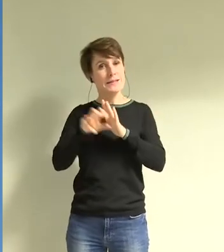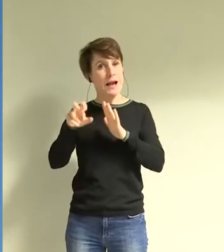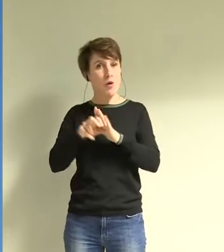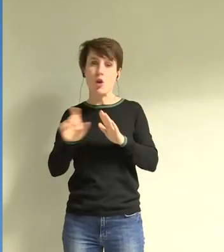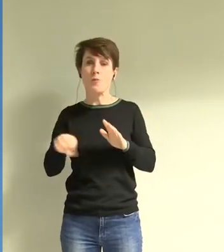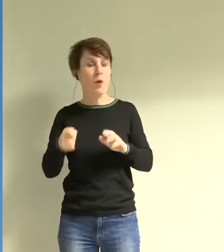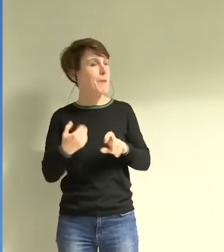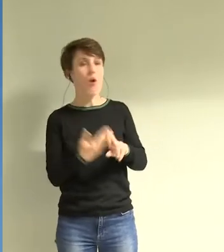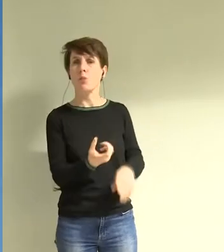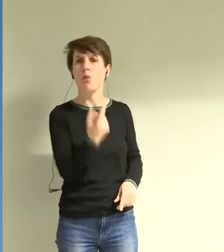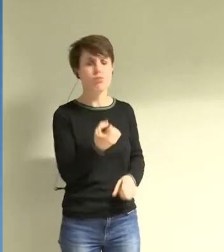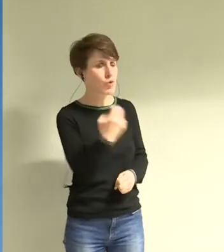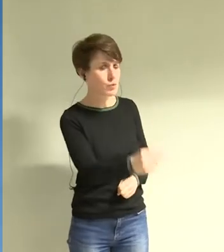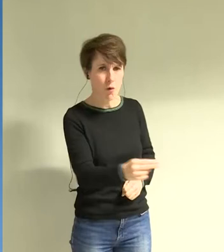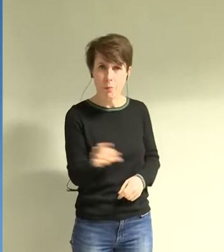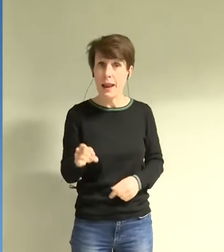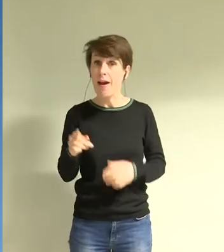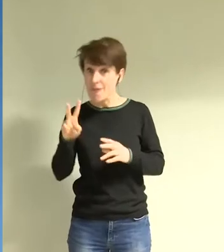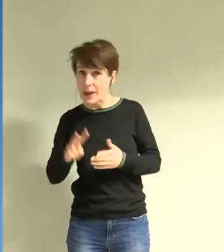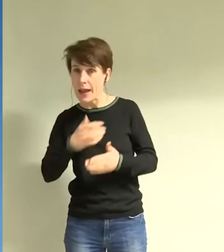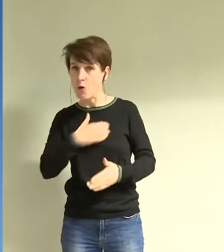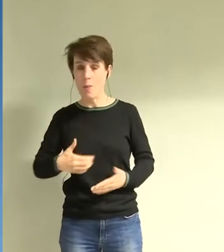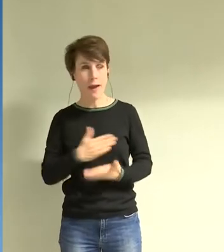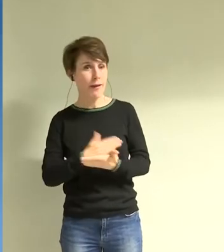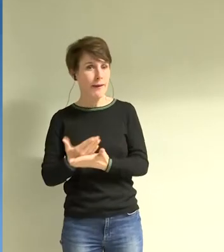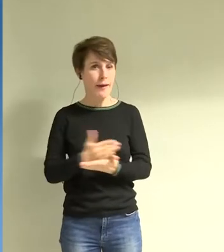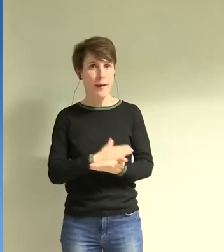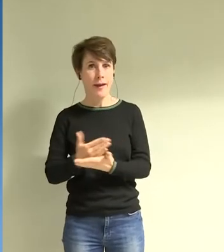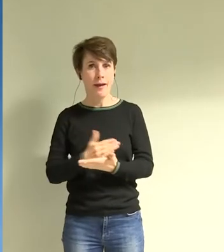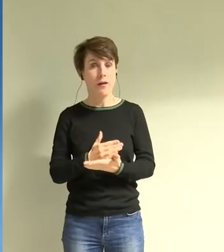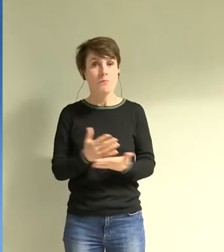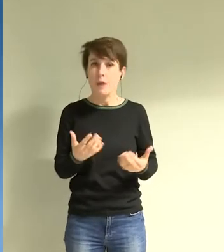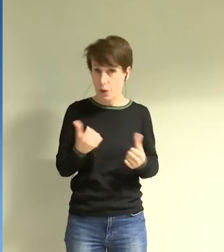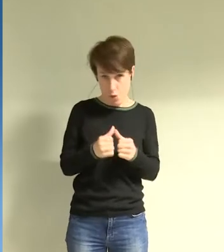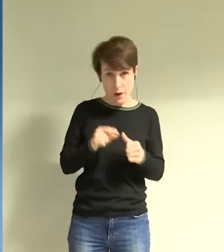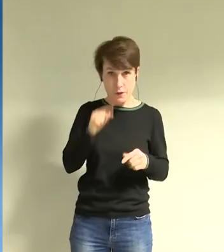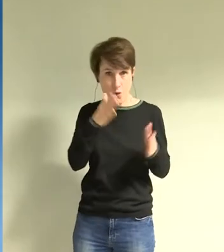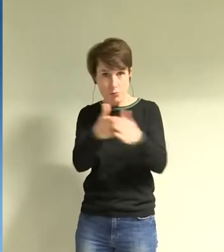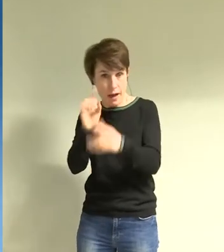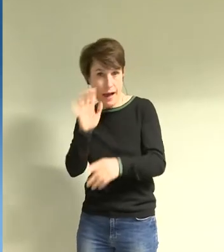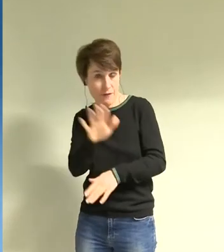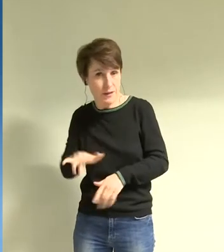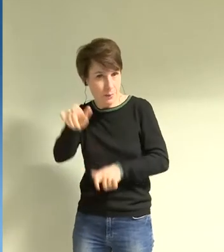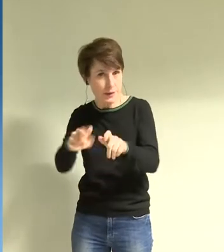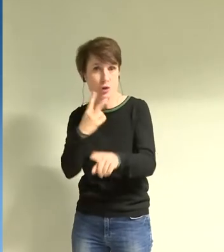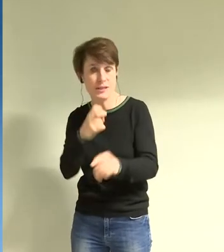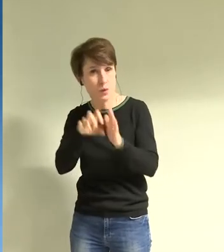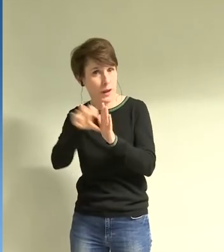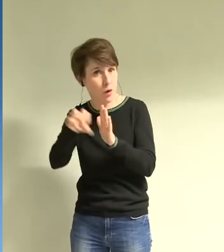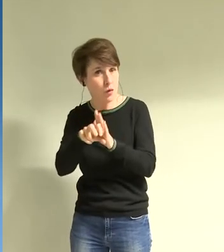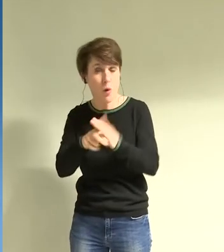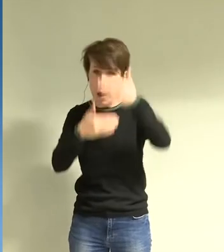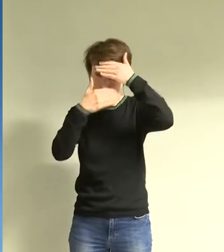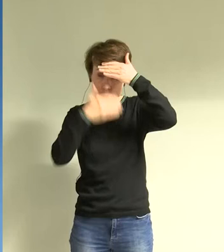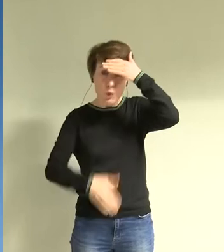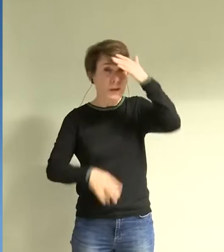mère et y voir clair qu'en pensent les grenobloises et les grenoblois si comme nous vous savez que le burqini est un instrument inventé de toutes pièces en